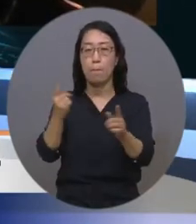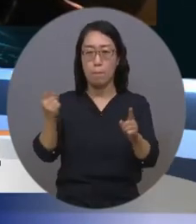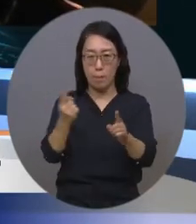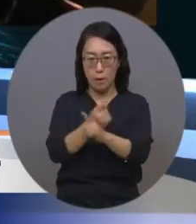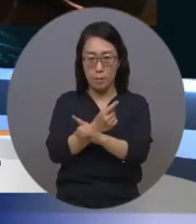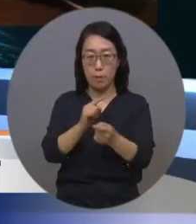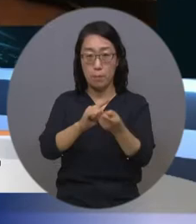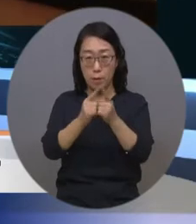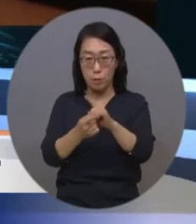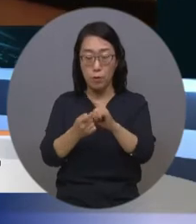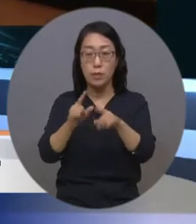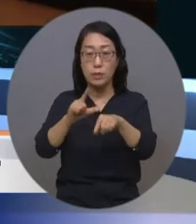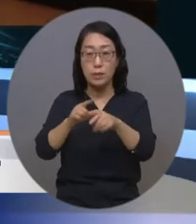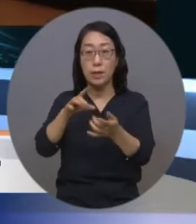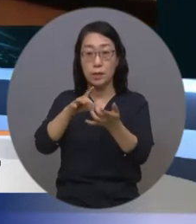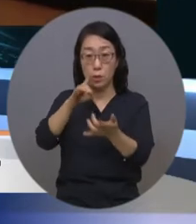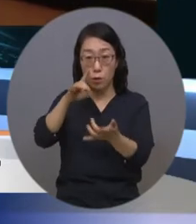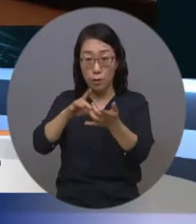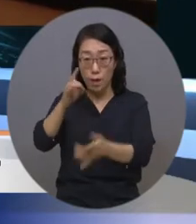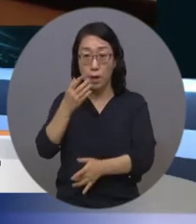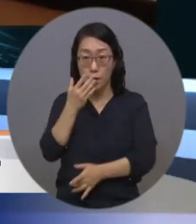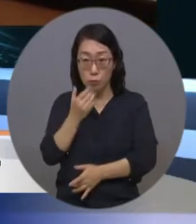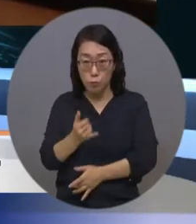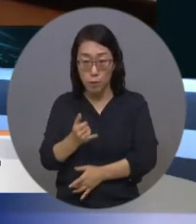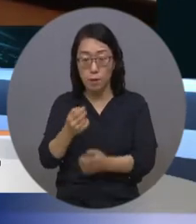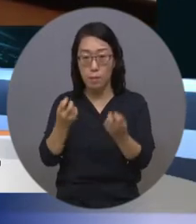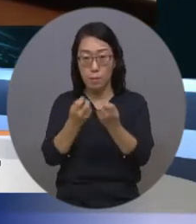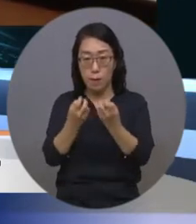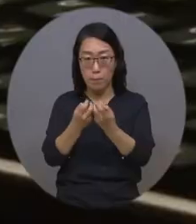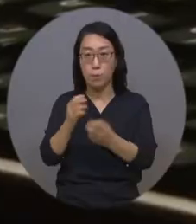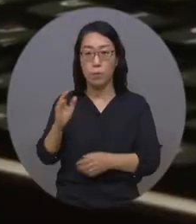대신 시간 선택제를 도입해 보완에 나설 방침입니다.